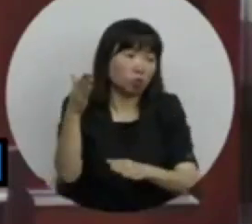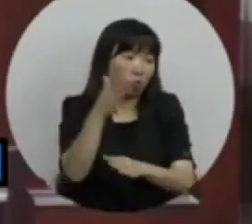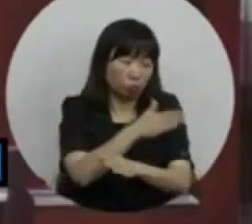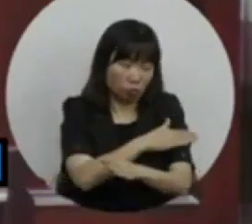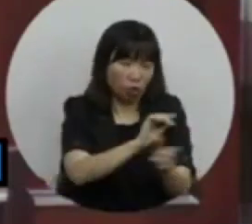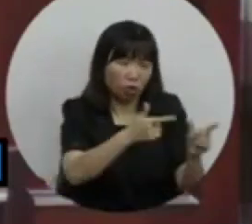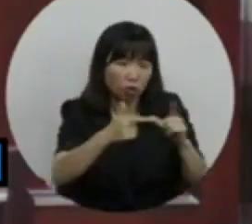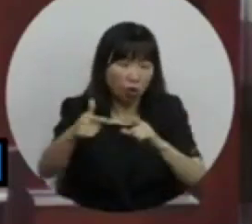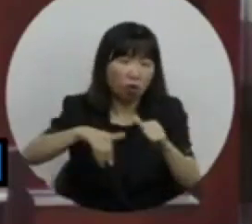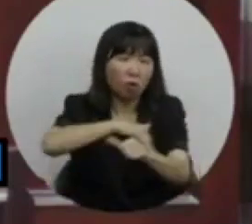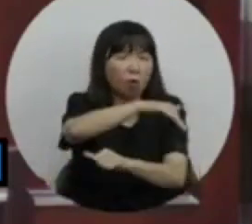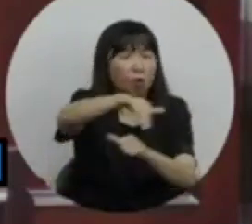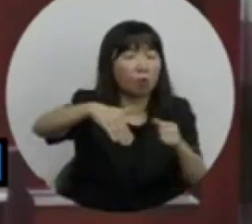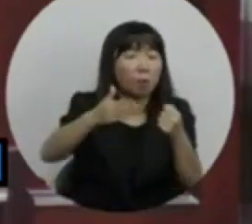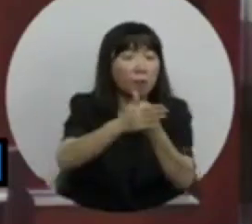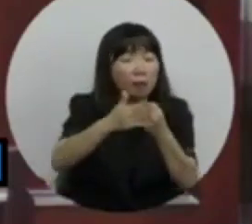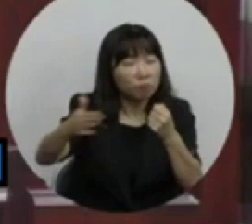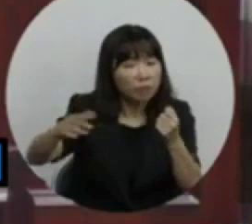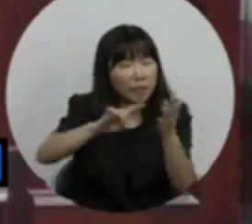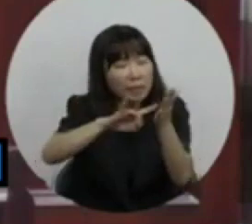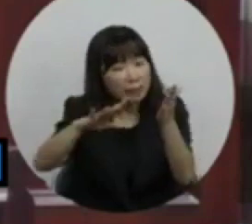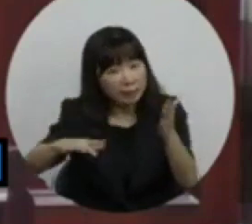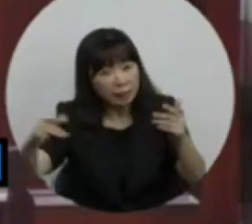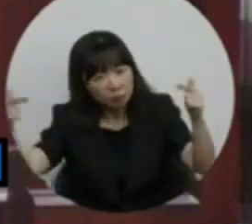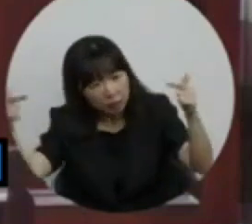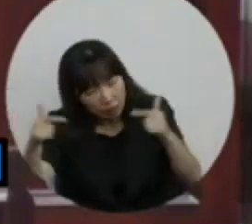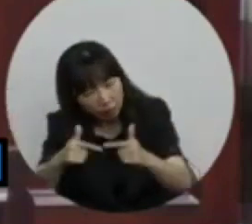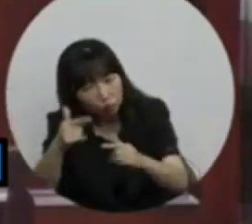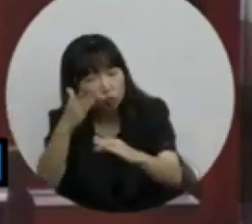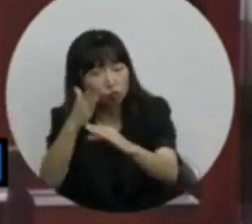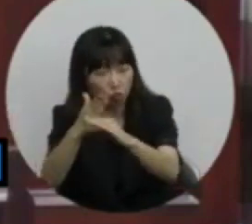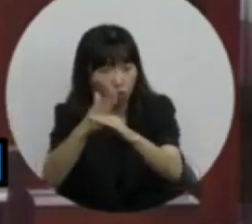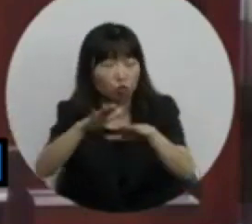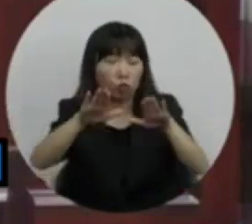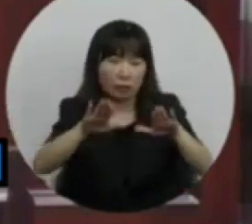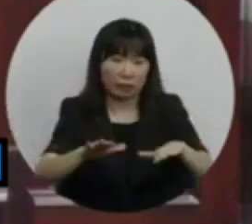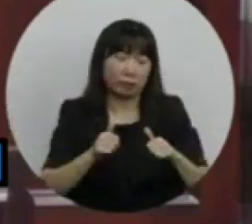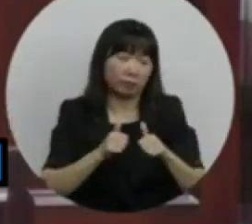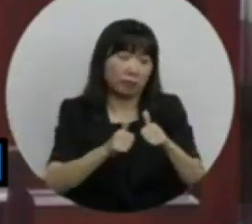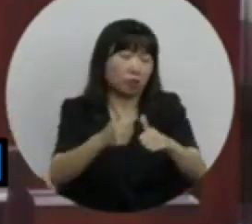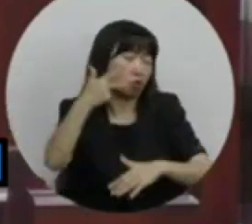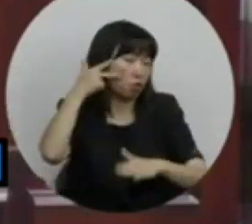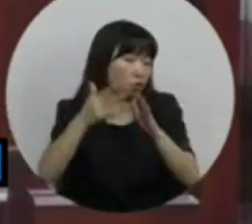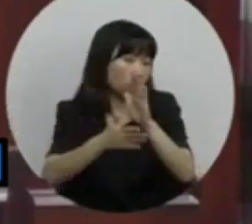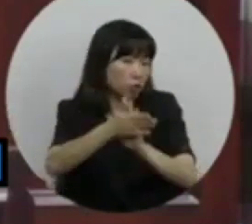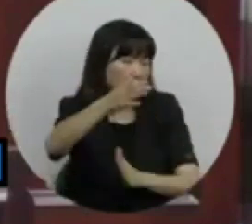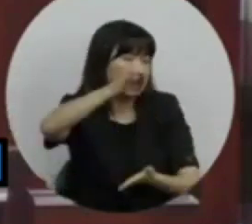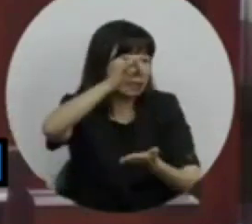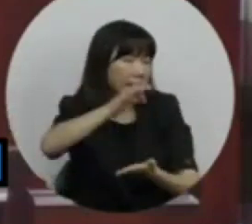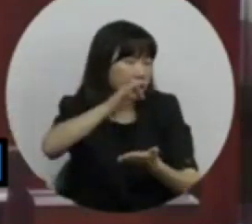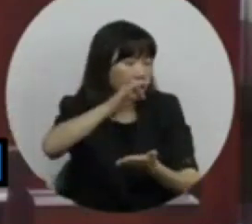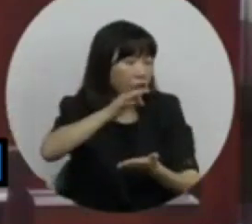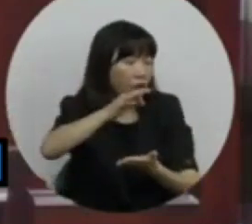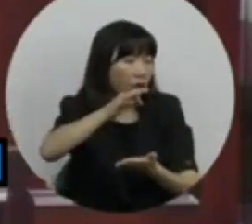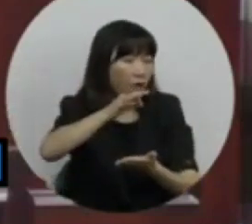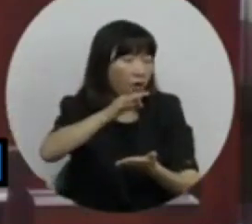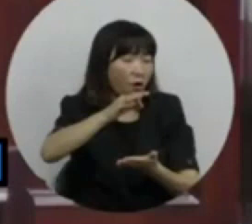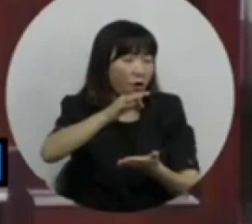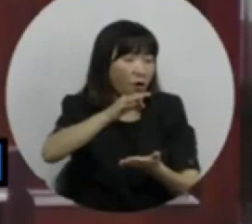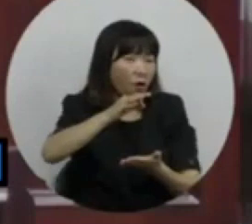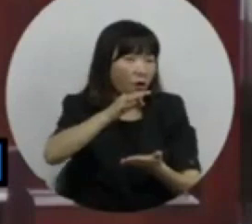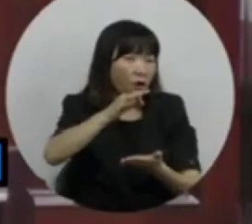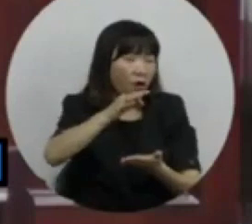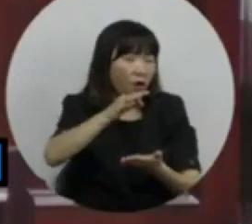인해 국세 징수율이 감소하고 있고 이에 따라 여주시 재정의 상당 부분을 차지하고